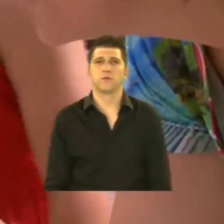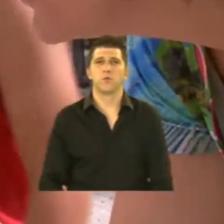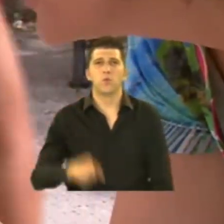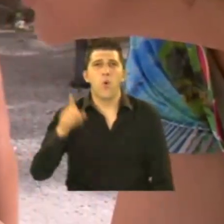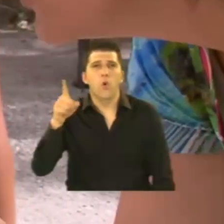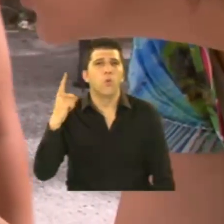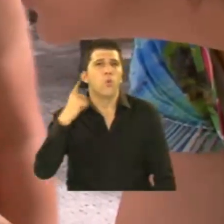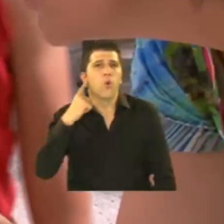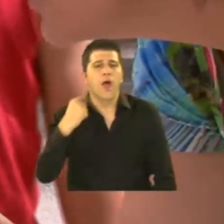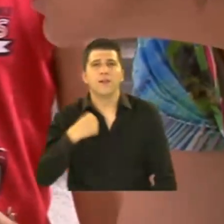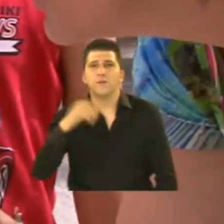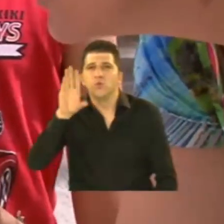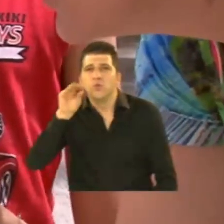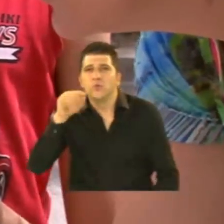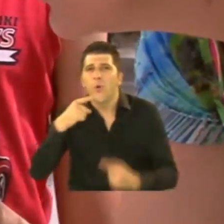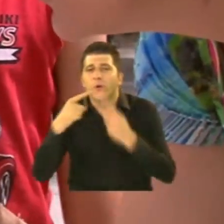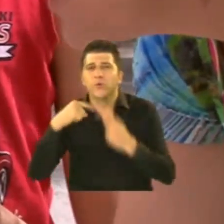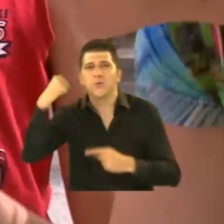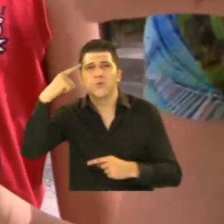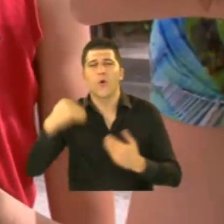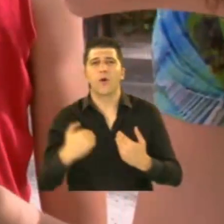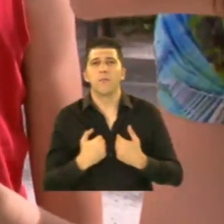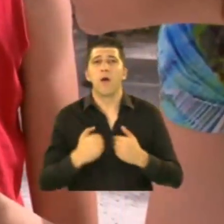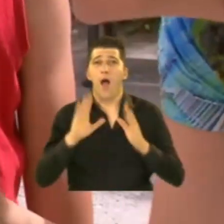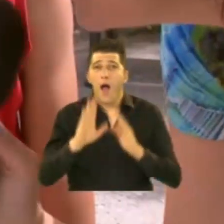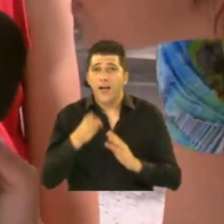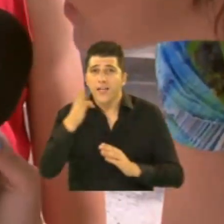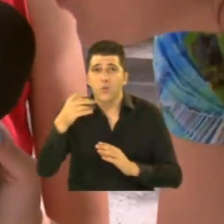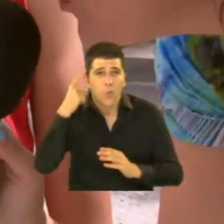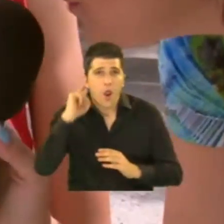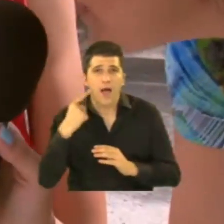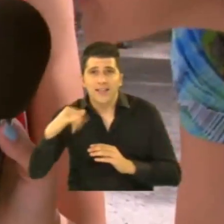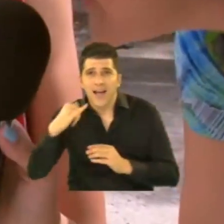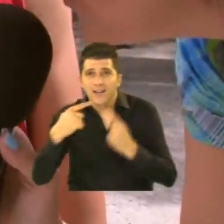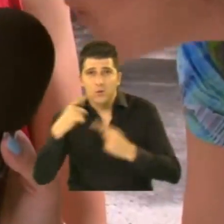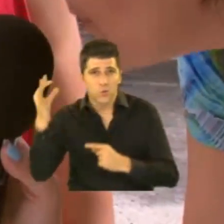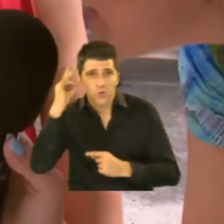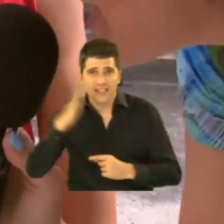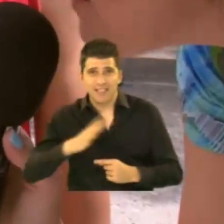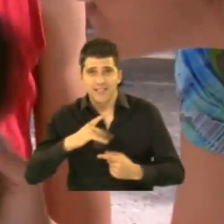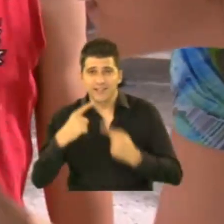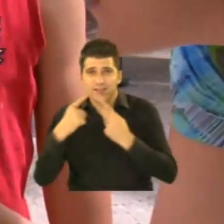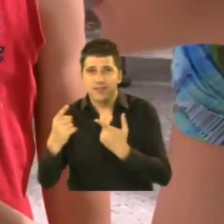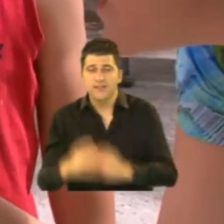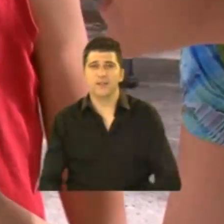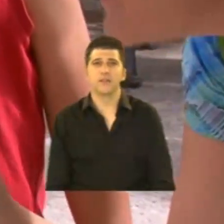Onun kulağına söylemek düşünüyorum. Ha, gidiyorsun kulağına söylüyorsun ki seni duysun diye